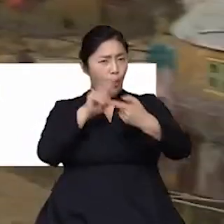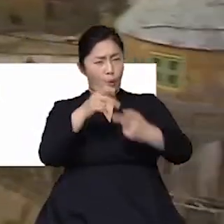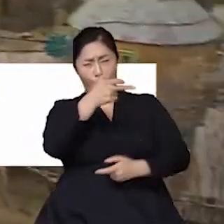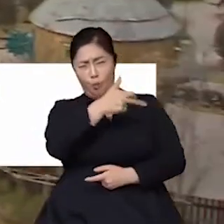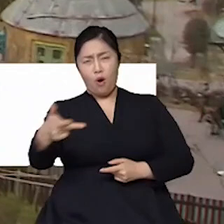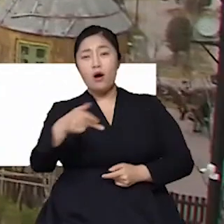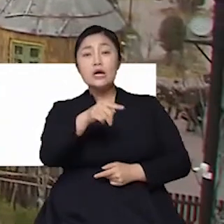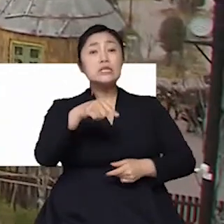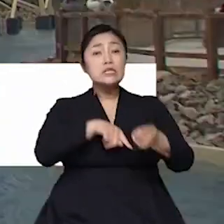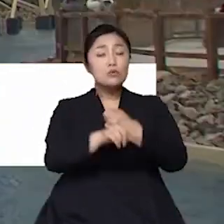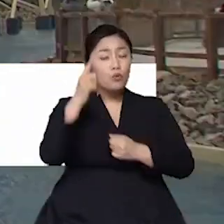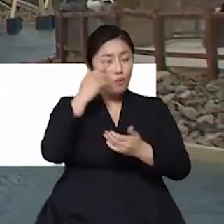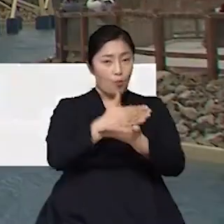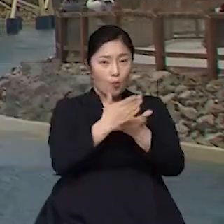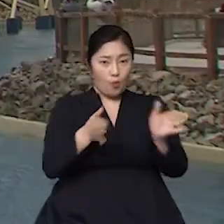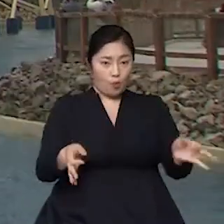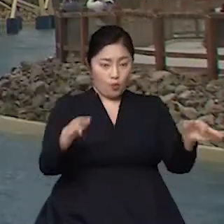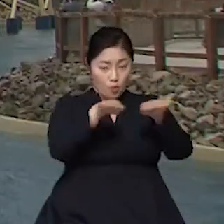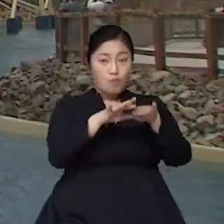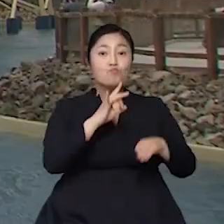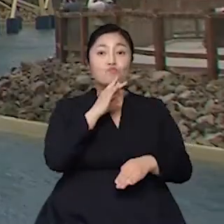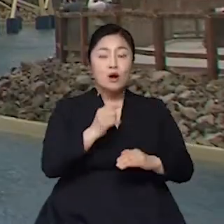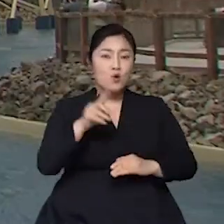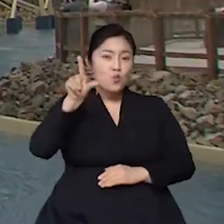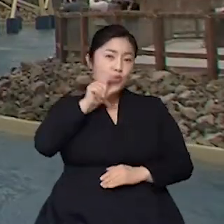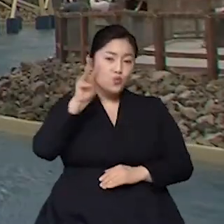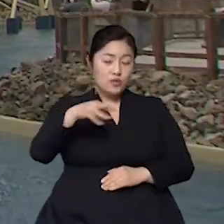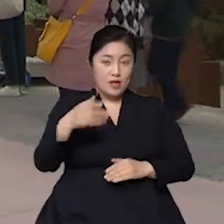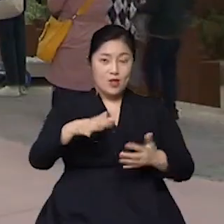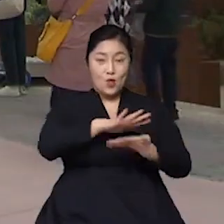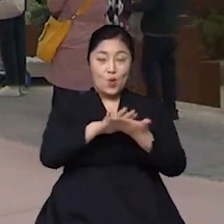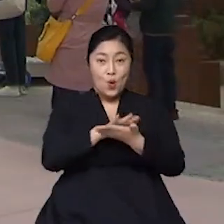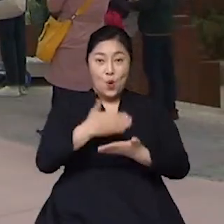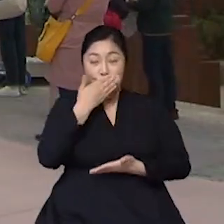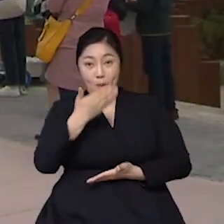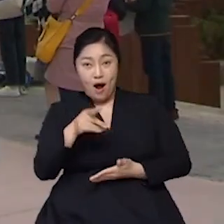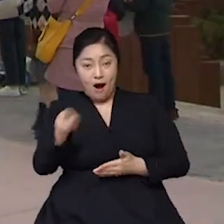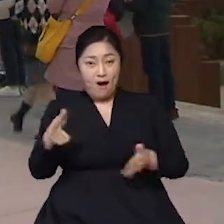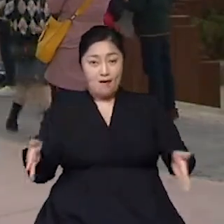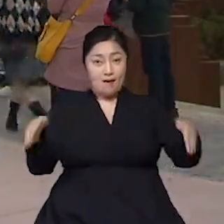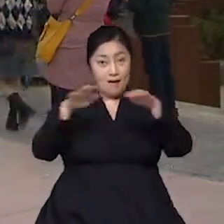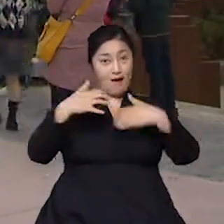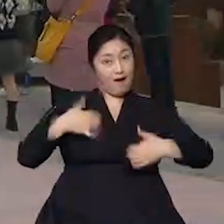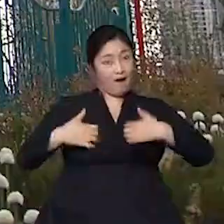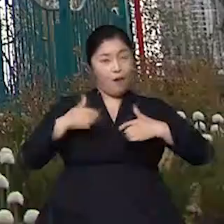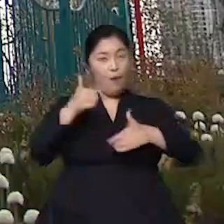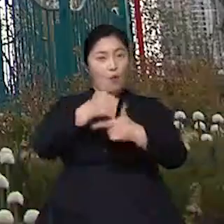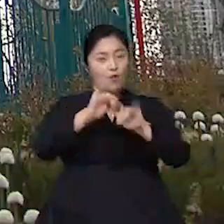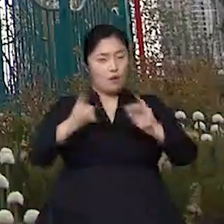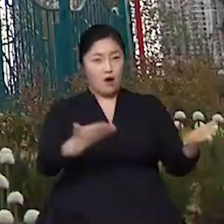가장 쏠리는 이유는 복합 쇼핑몰을 넘어서 롯데월드라는 놀이동산의 즐거움을